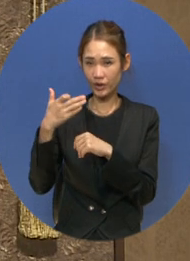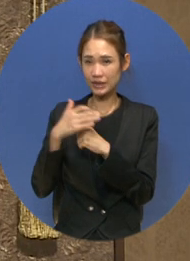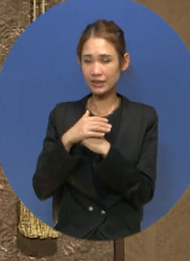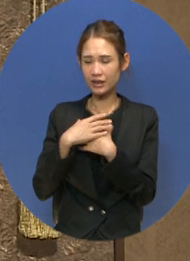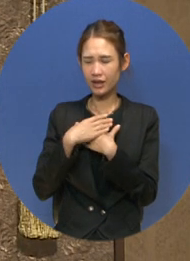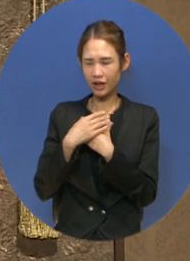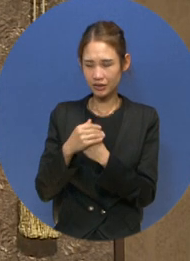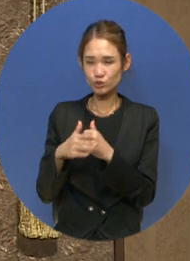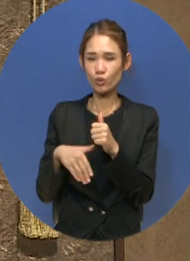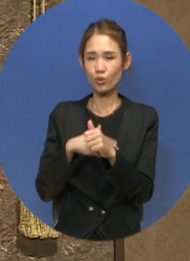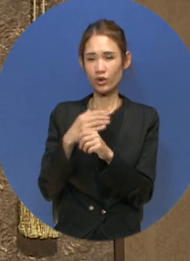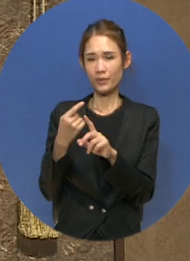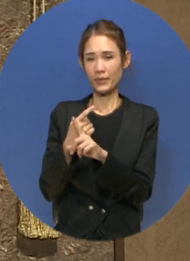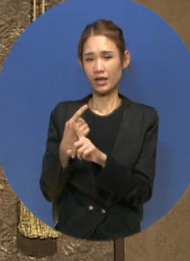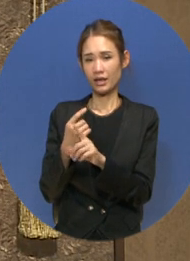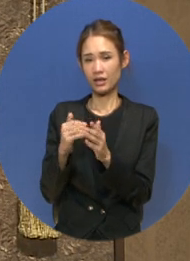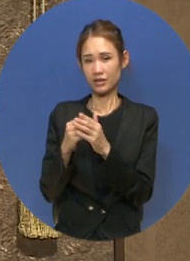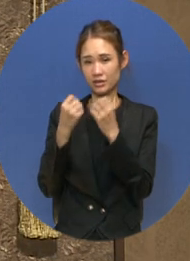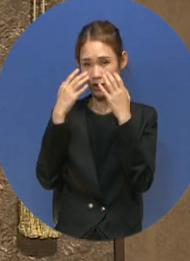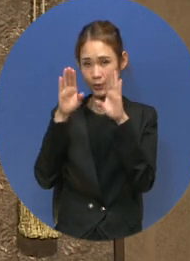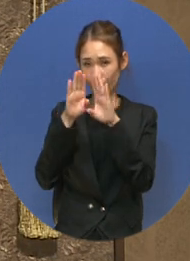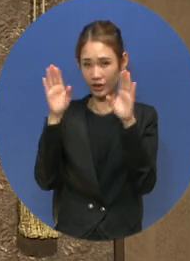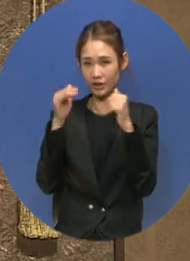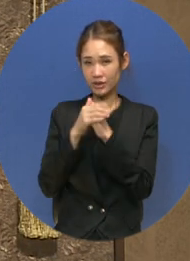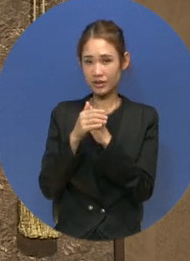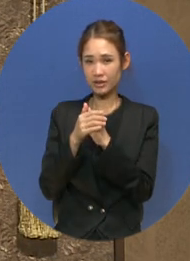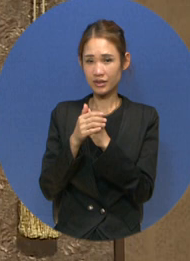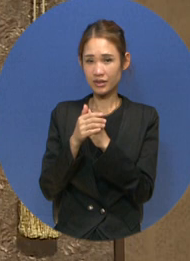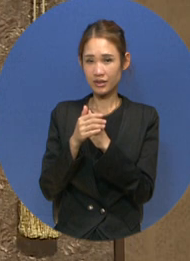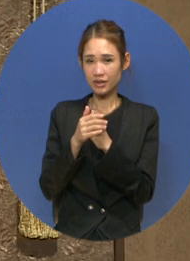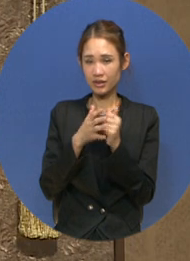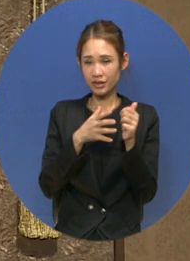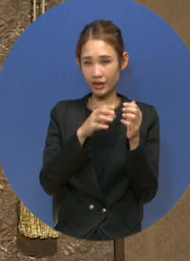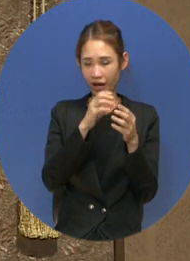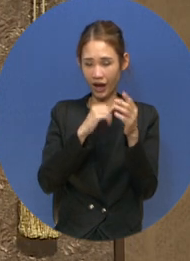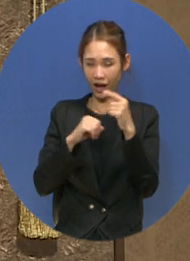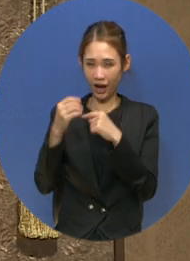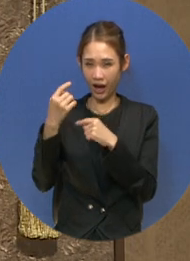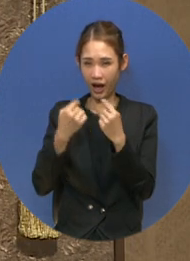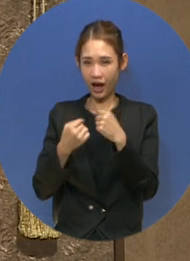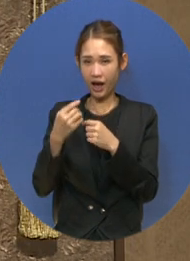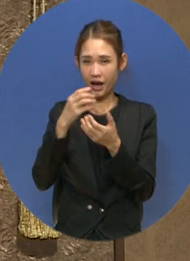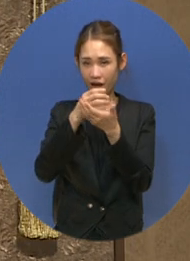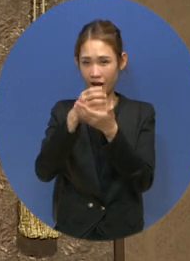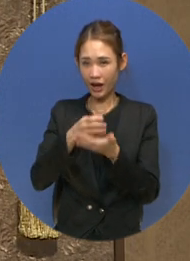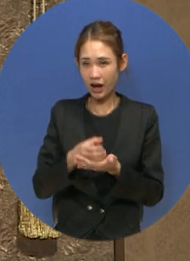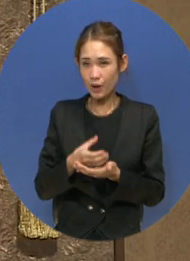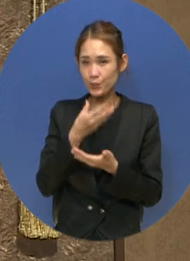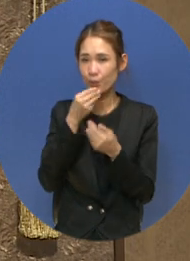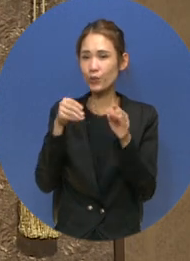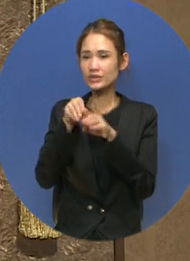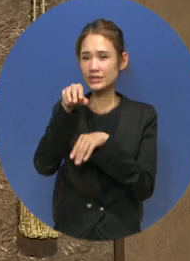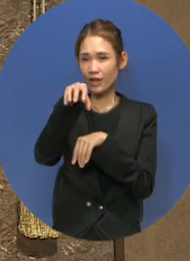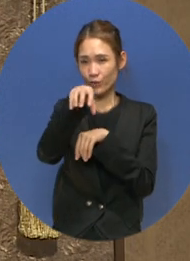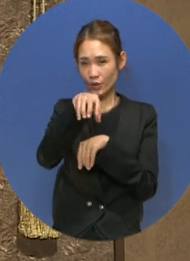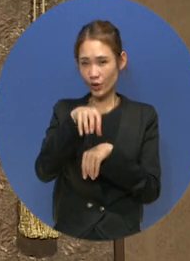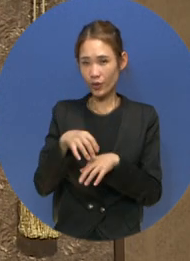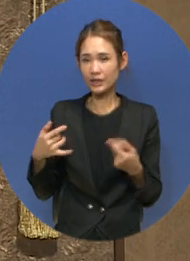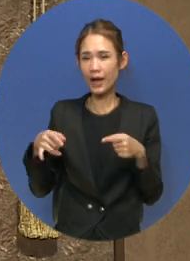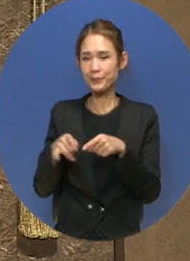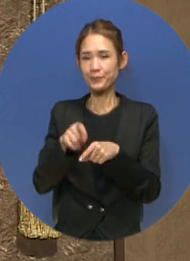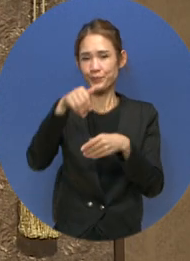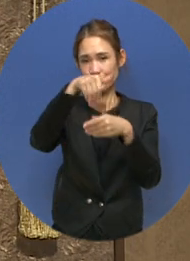코로나가 어느 정도 안정되고 나서 개원을 하면 그 화분을 다 갖고 가져오셔서 복지관 정원에다가 함께